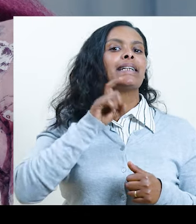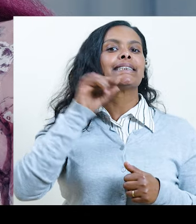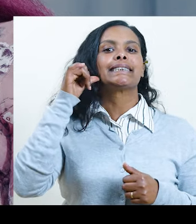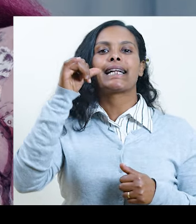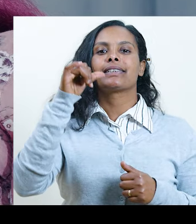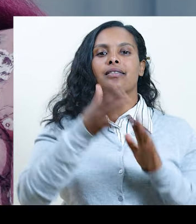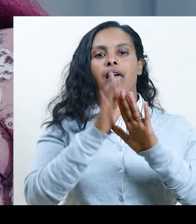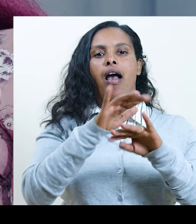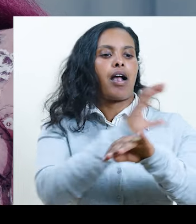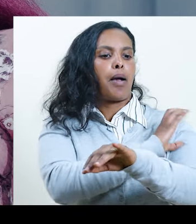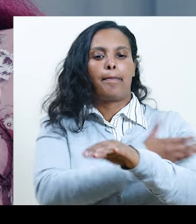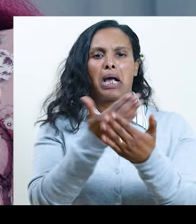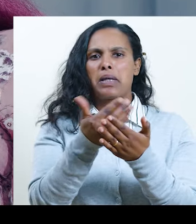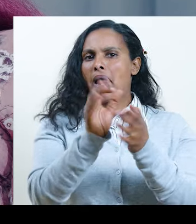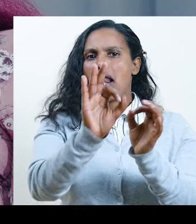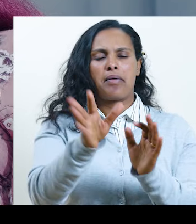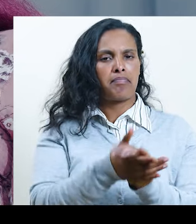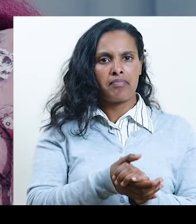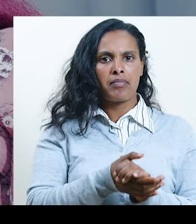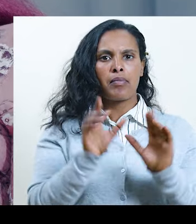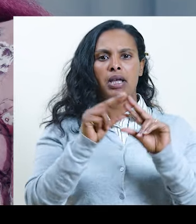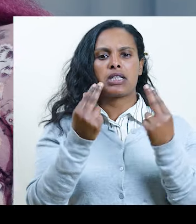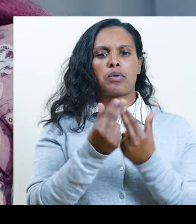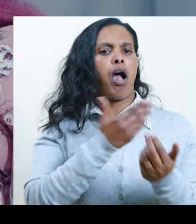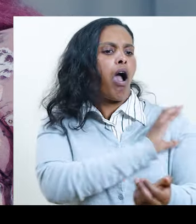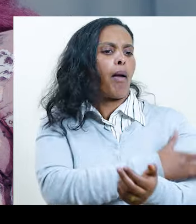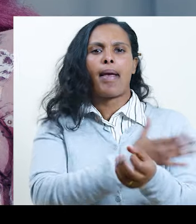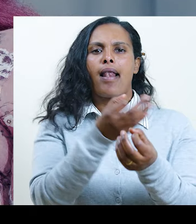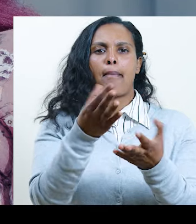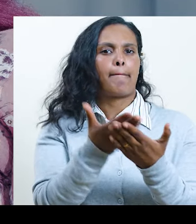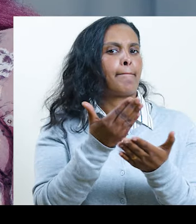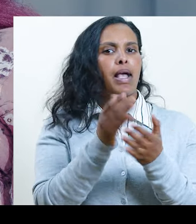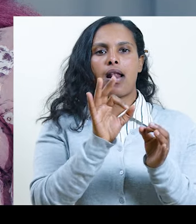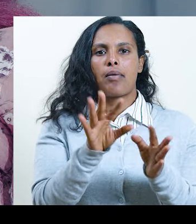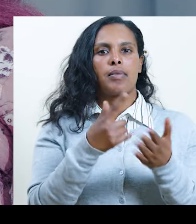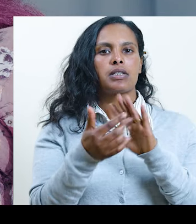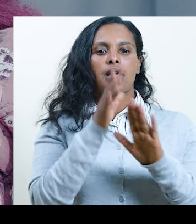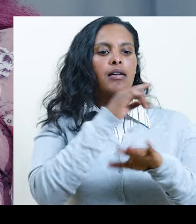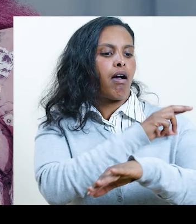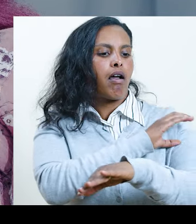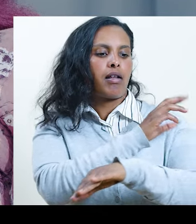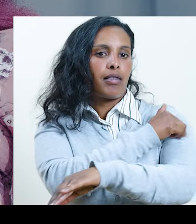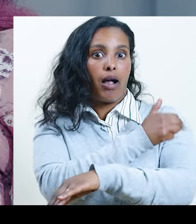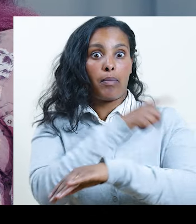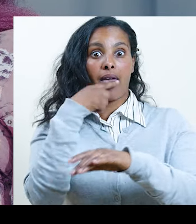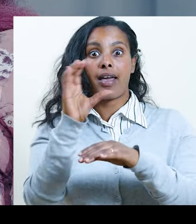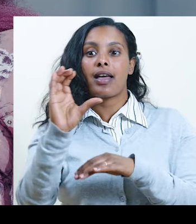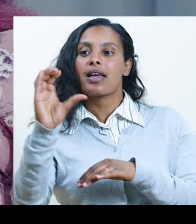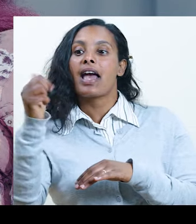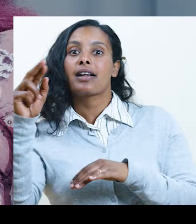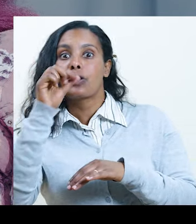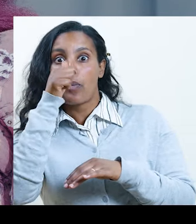የተሻለ ህክምና የትም አቅም የለኝም፣ ላገኝ አልቻልኩም። ቤተሰቦቼ አቅም የላቸውም። ለዚህ ልታከም ብዬ ስል